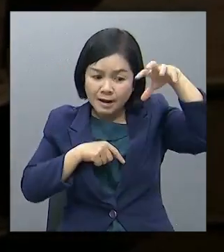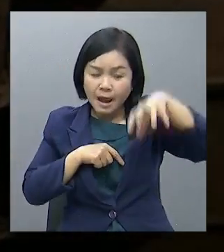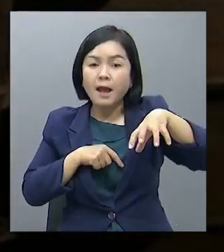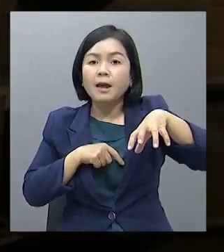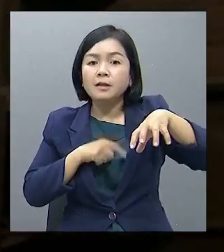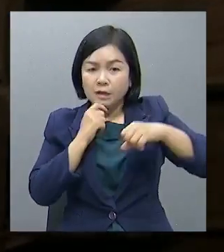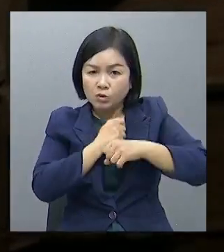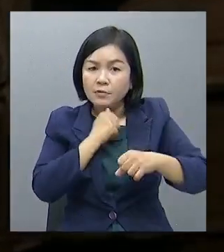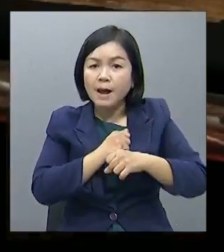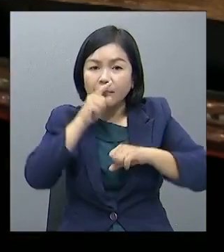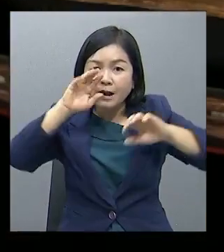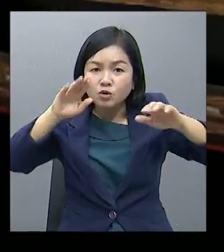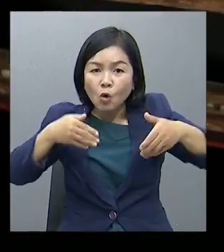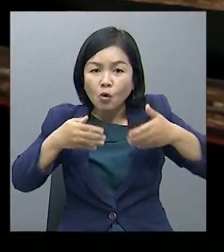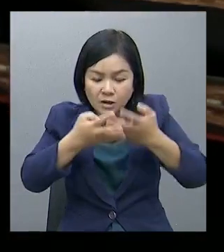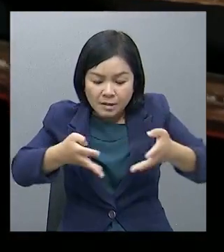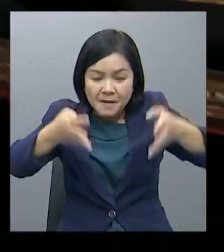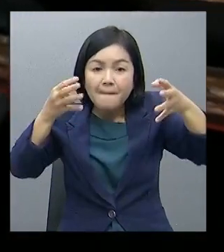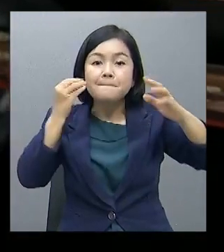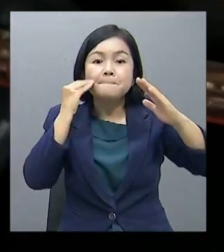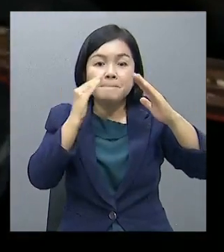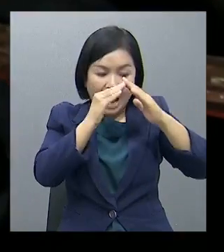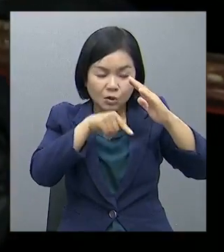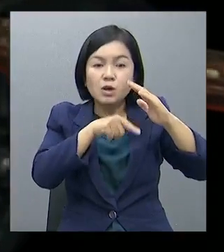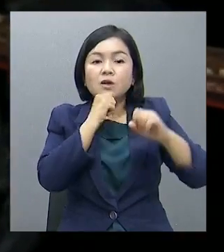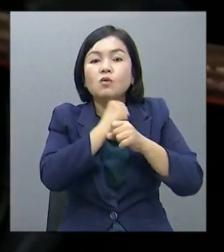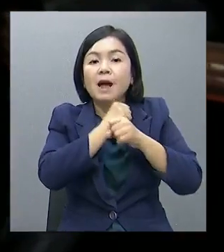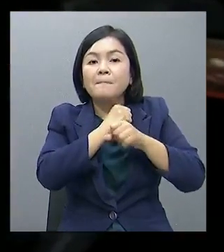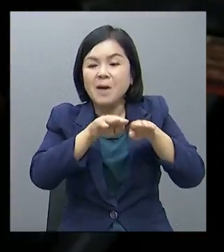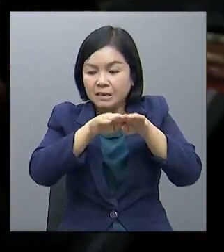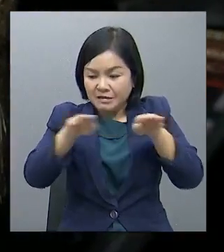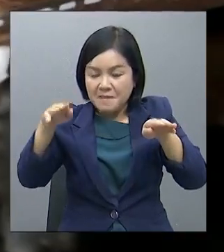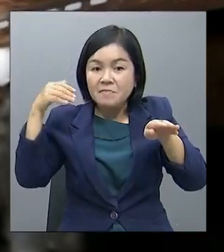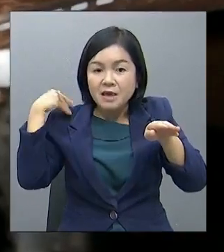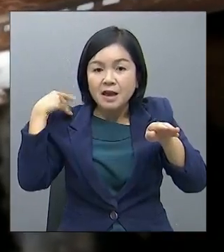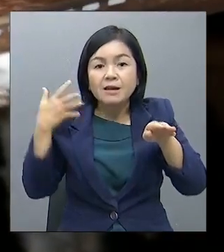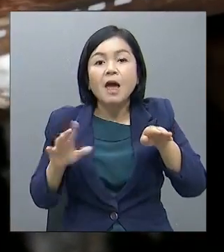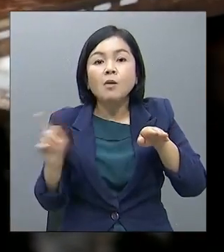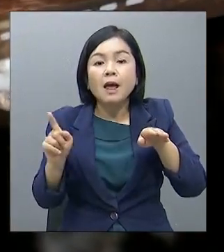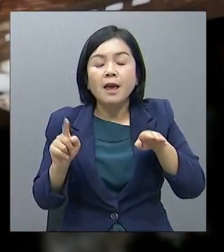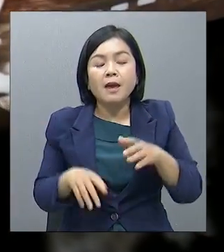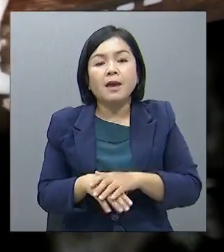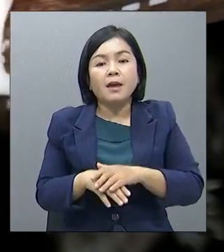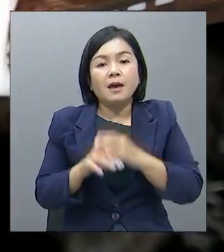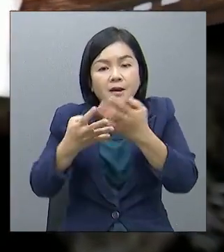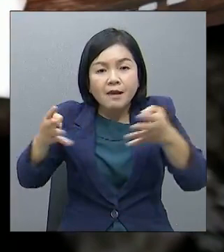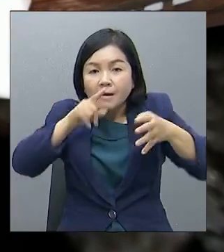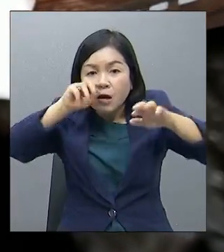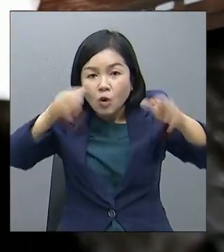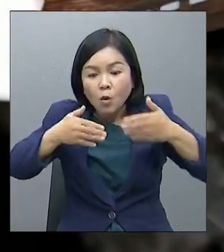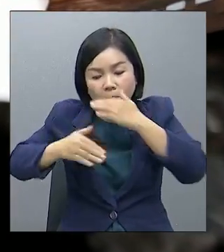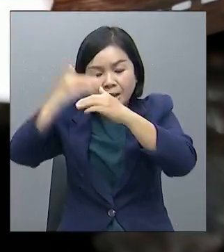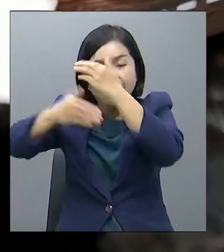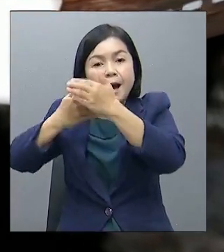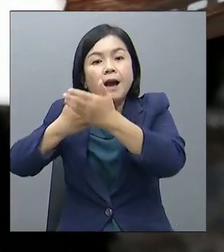ที่เป็นรังนกดิบที่มาจากบ้านนกที่มีมาตรฐานแล้วเราก็เอารังนกดิบไปพัฒนาเป็นผลิตภัณฑ์ต่อเนื่